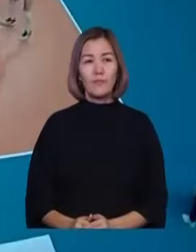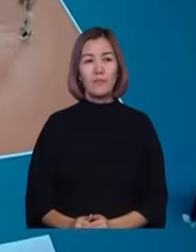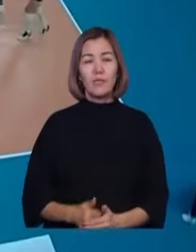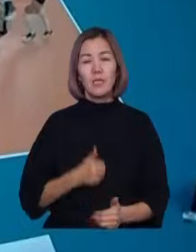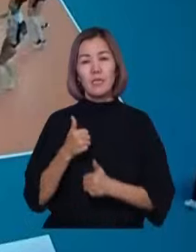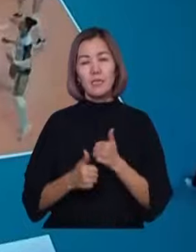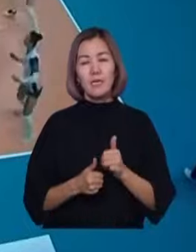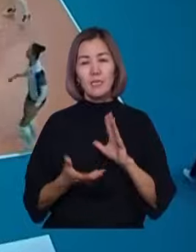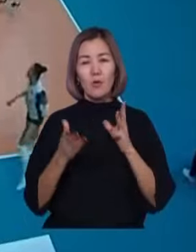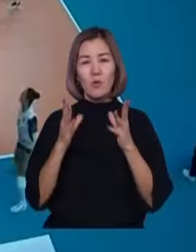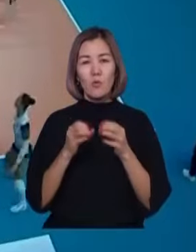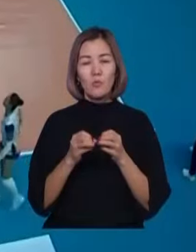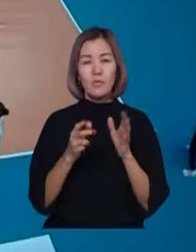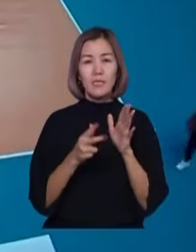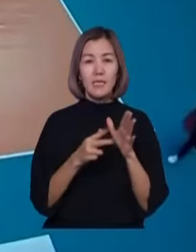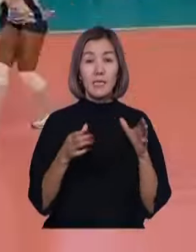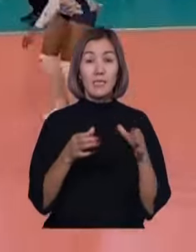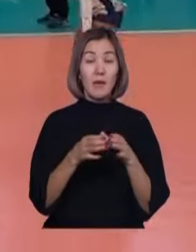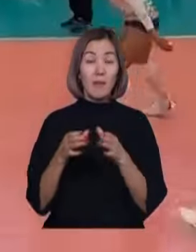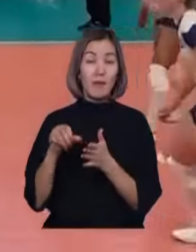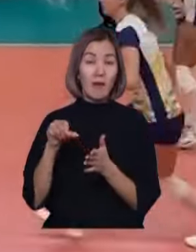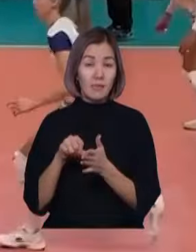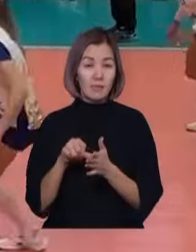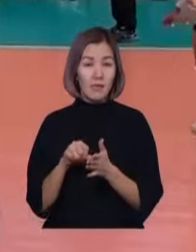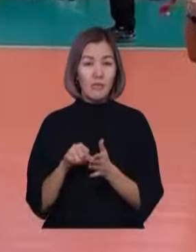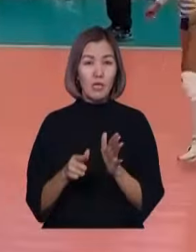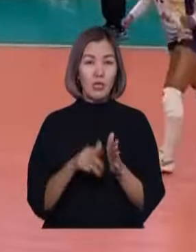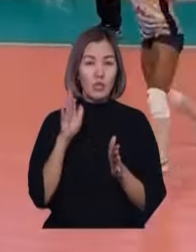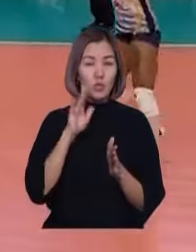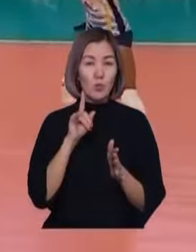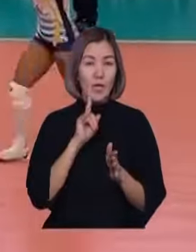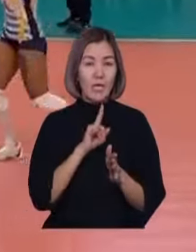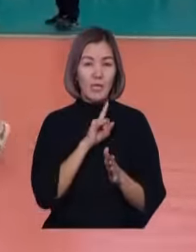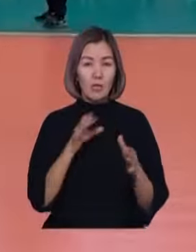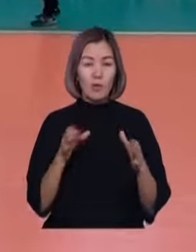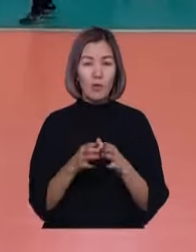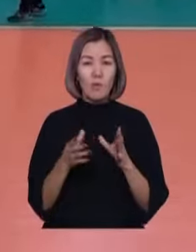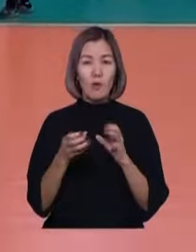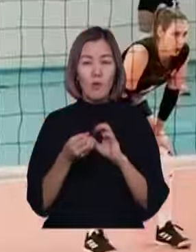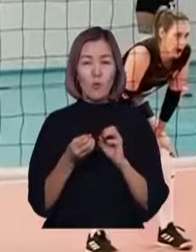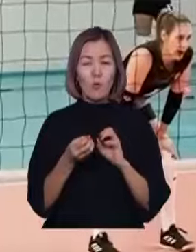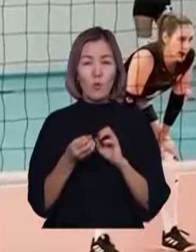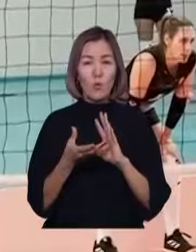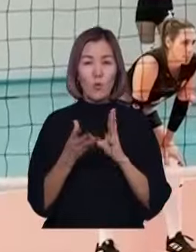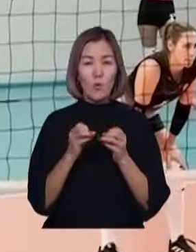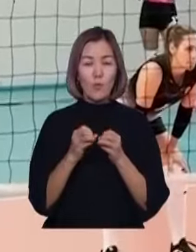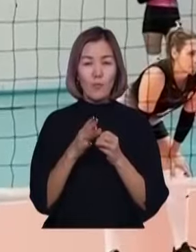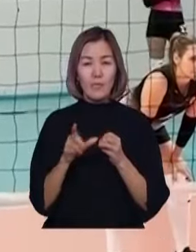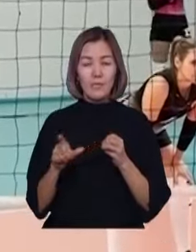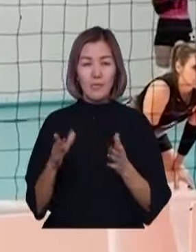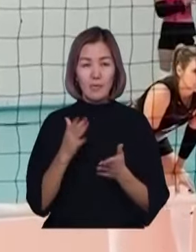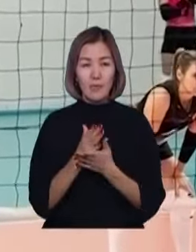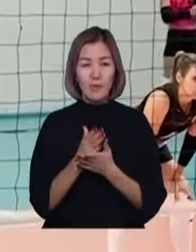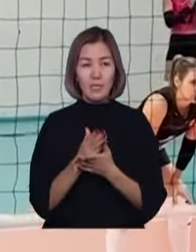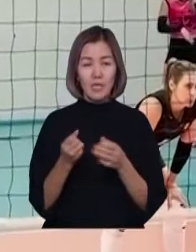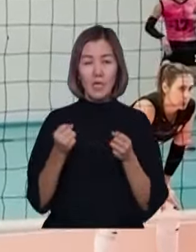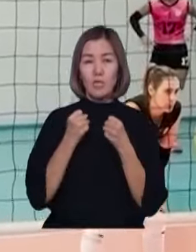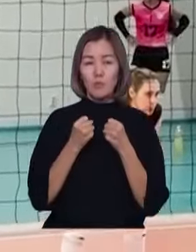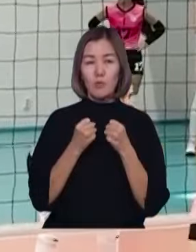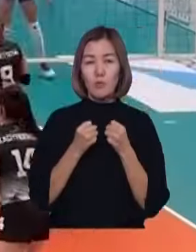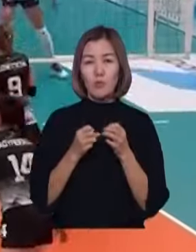еліміздің түкпір-түкпірінен барлығы 8 команда қатысқан, ал Жетісу әйелдер құрамынан барлығы 15 ойыншы сапта болды. Спортшыларымызды